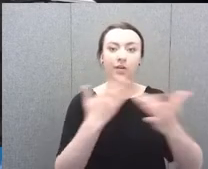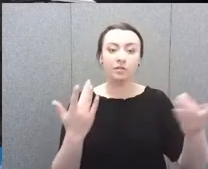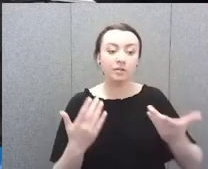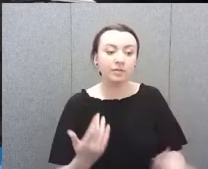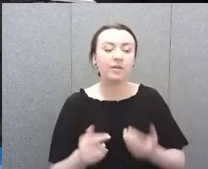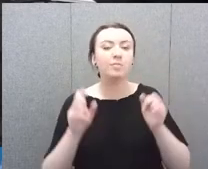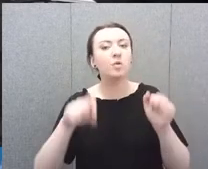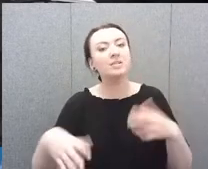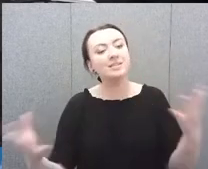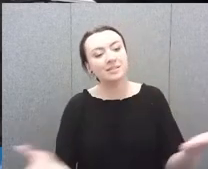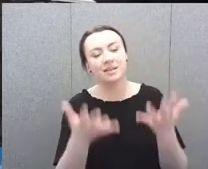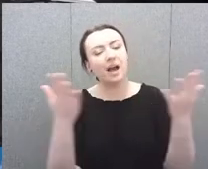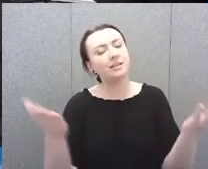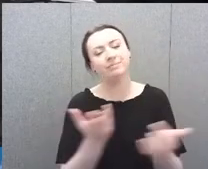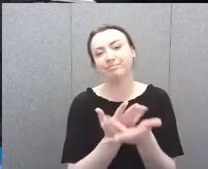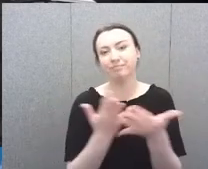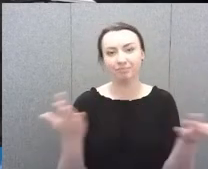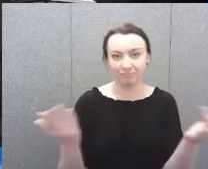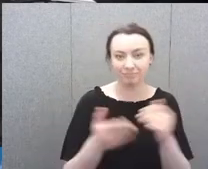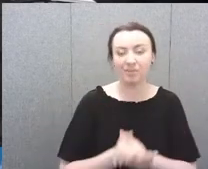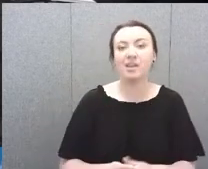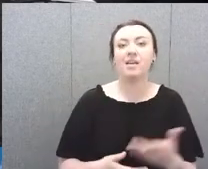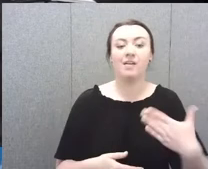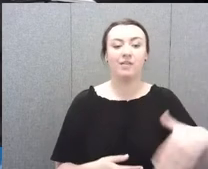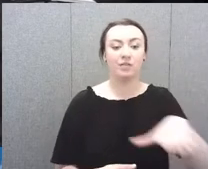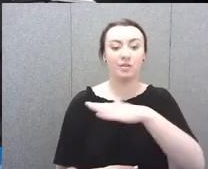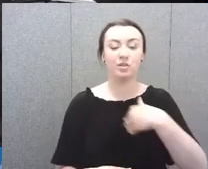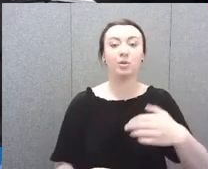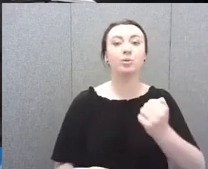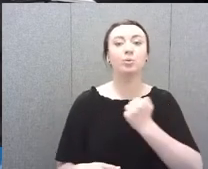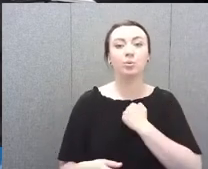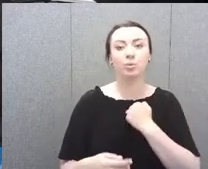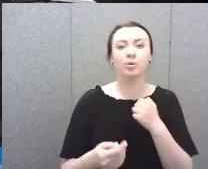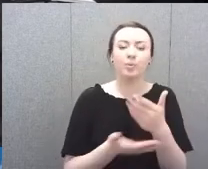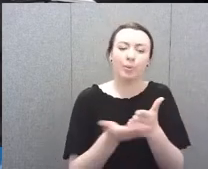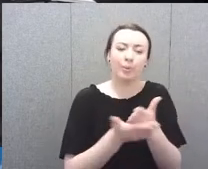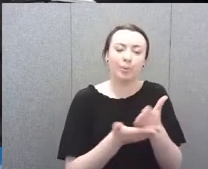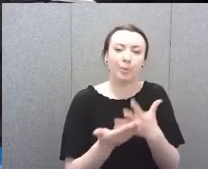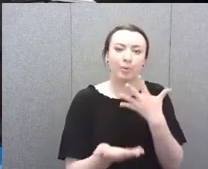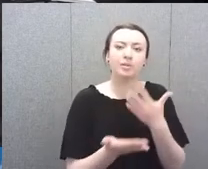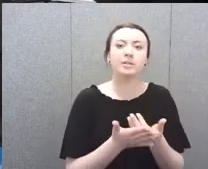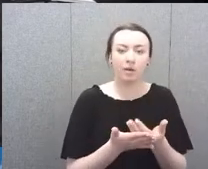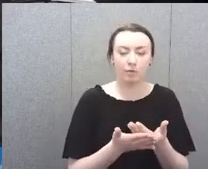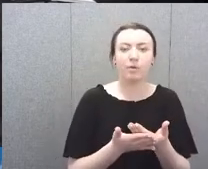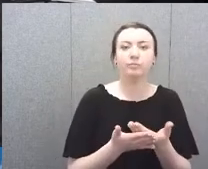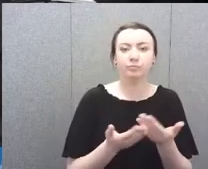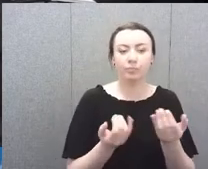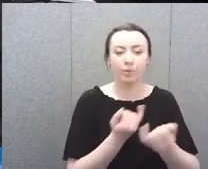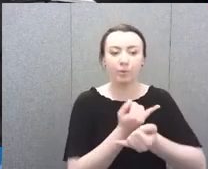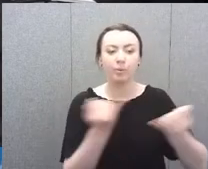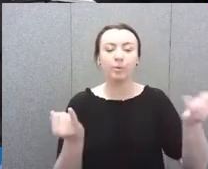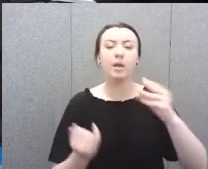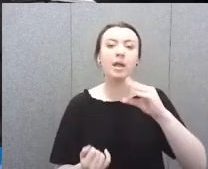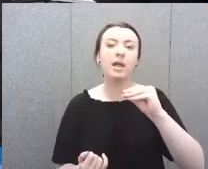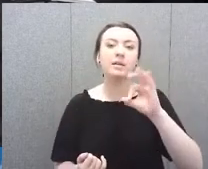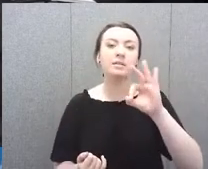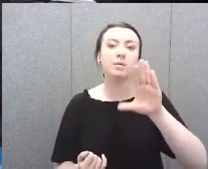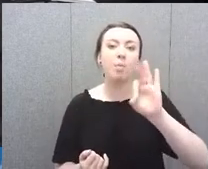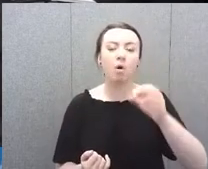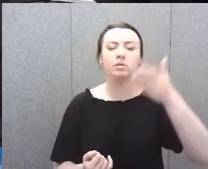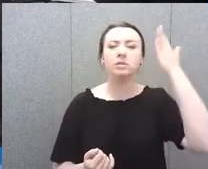Нужно учиться от лучшей практики. ОБСЕ обращается к странам за